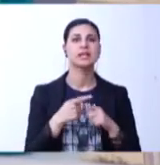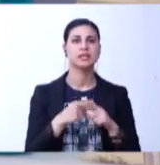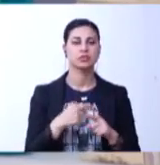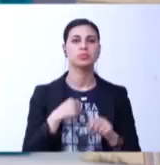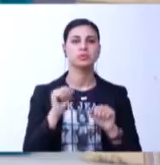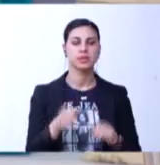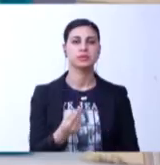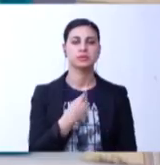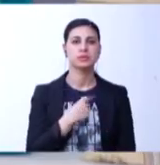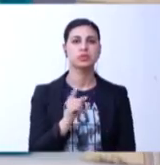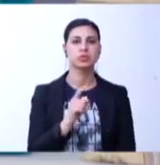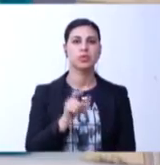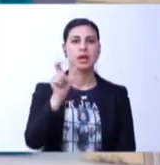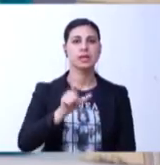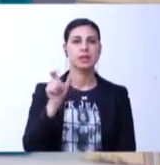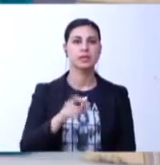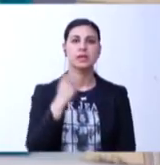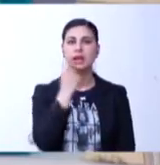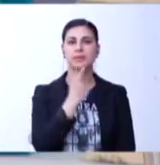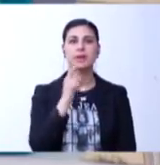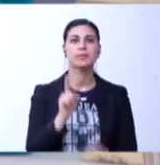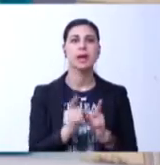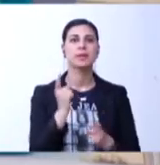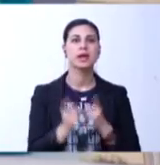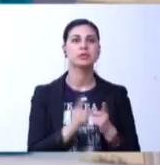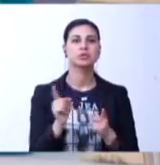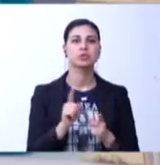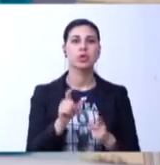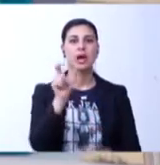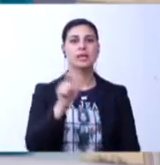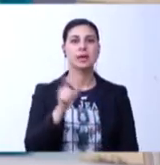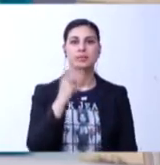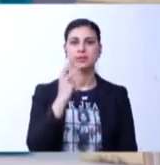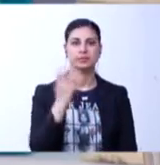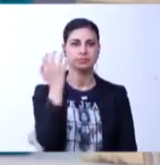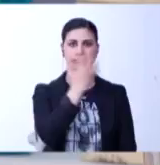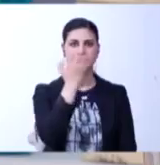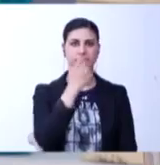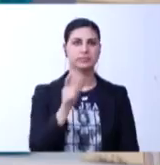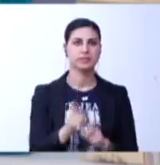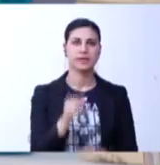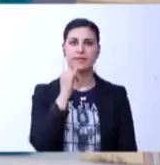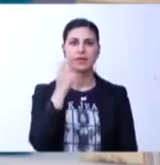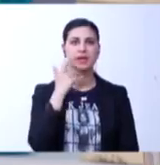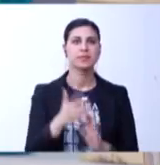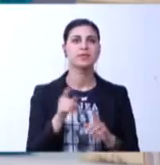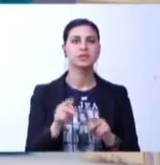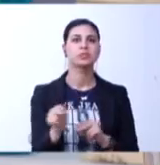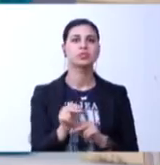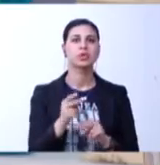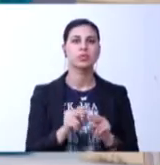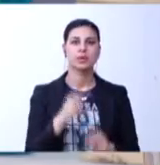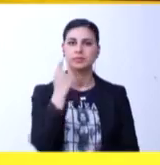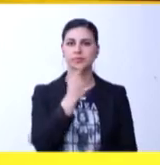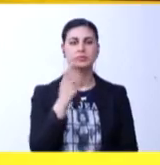გვაძლევს საშუალებას, რომ დასრულმა ადამიანმა კბილები ისე გაისწოროს, რომ გარშემო მყოფებმა ის ვერ შეამჩნიონ და საერთოდ ვერ გაიგონ, რომ ისინი მკურნალობენ